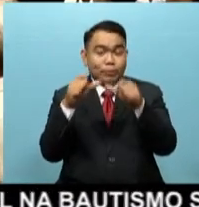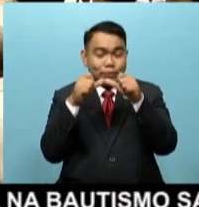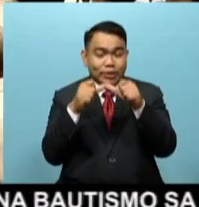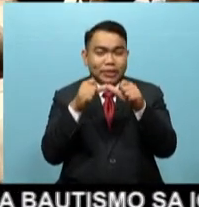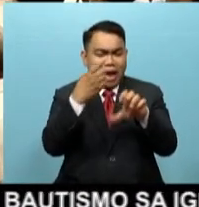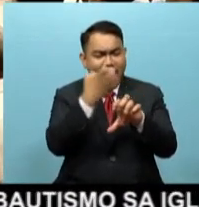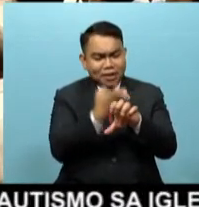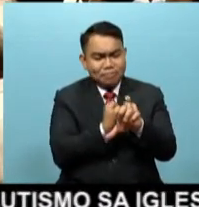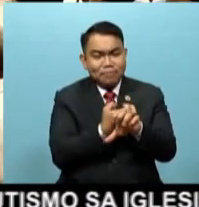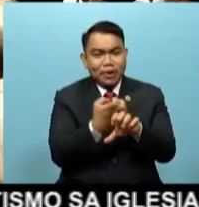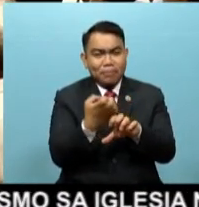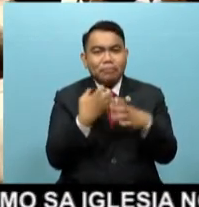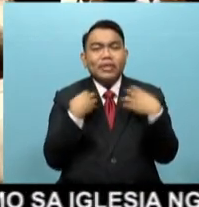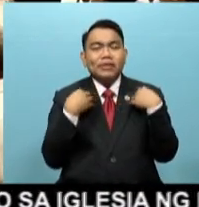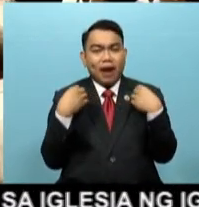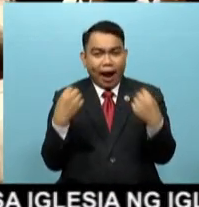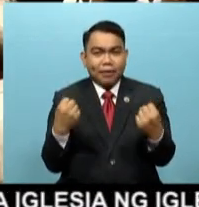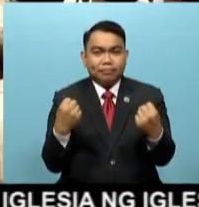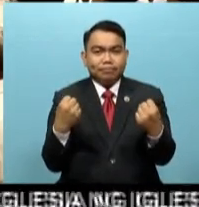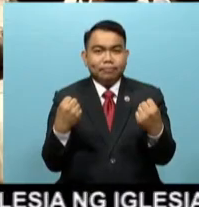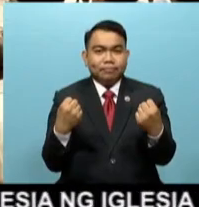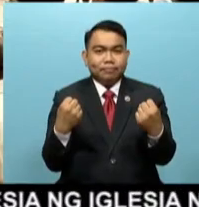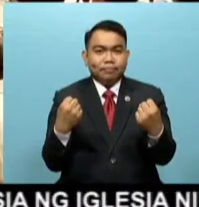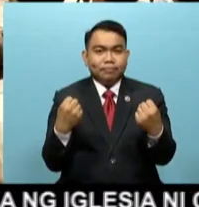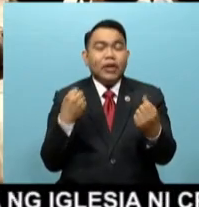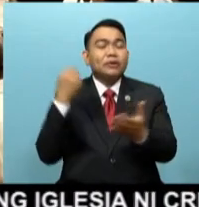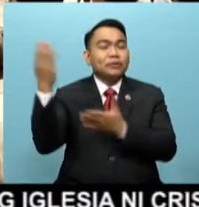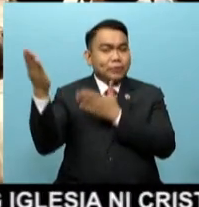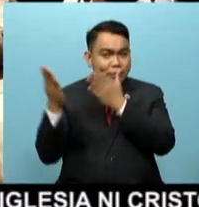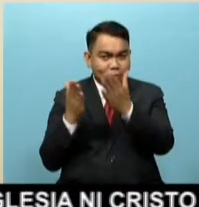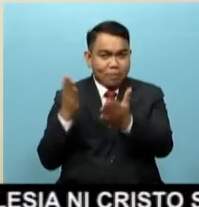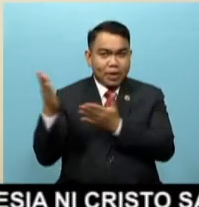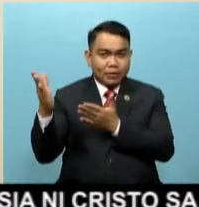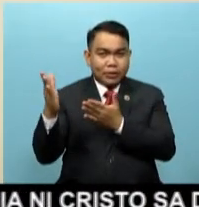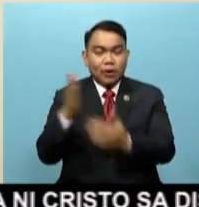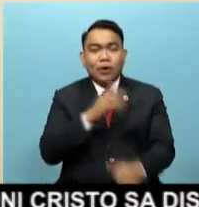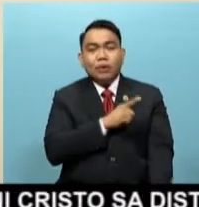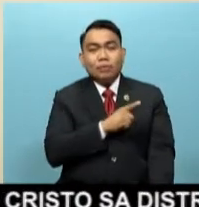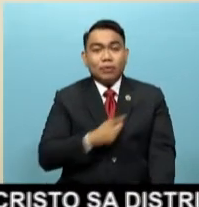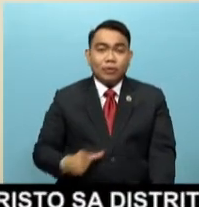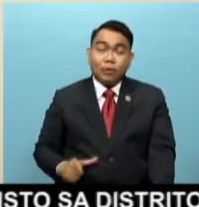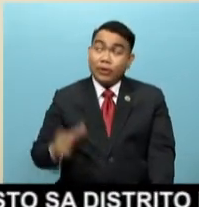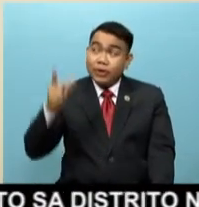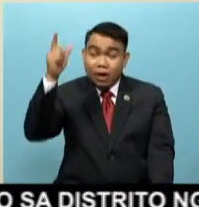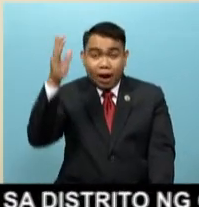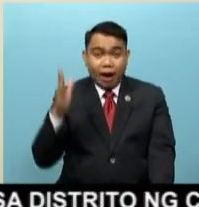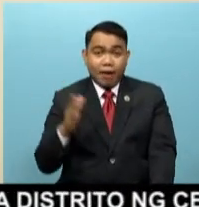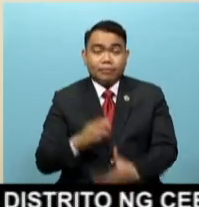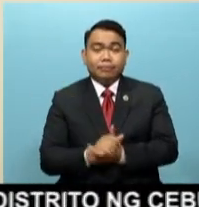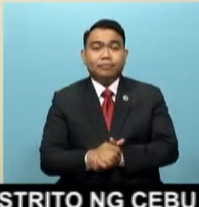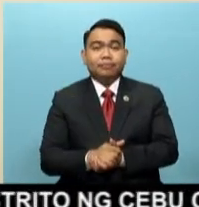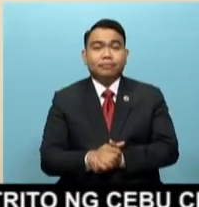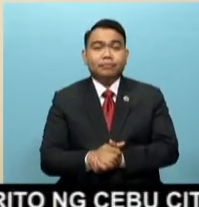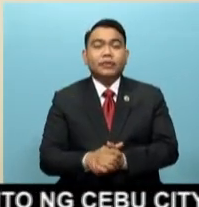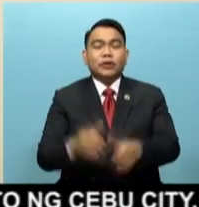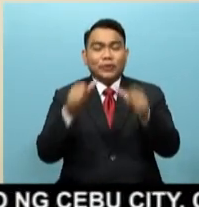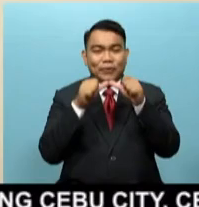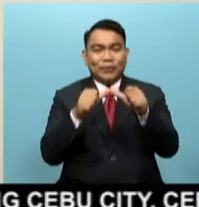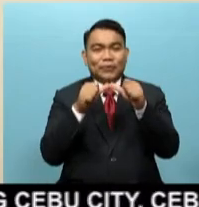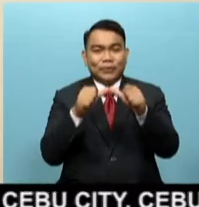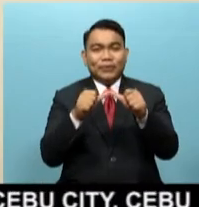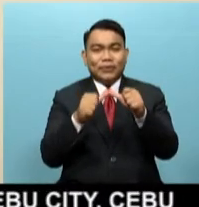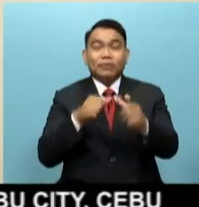tumibay, lumakas ang mga lingkod ng ating Panginoon Diyos, may taguyod po ang ating